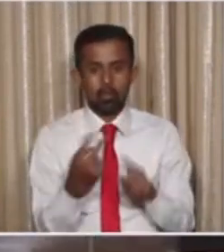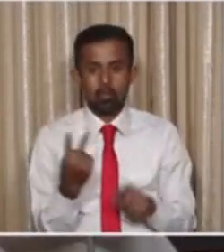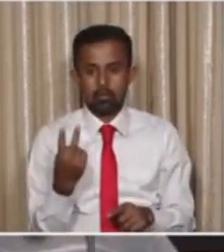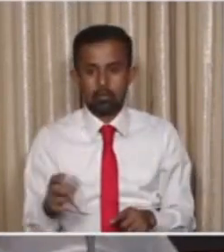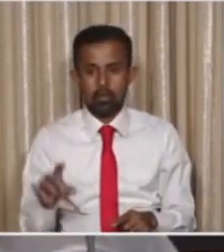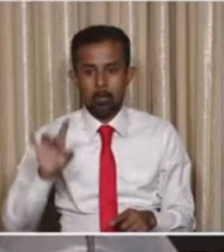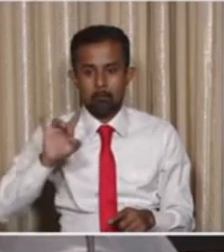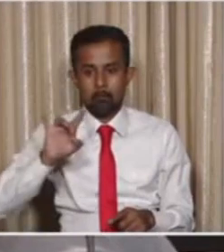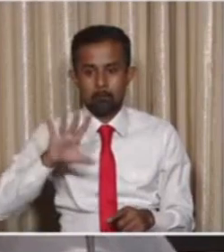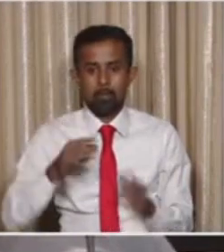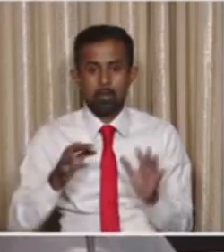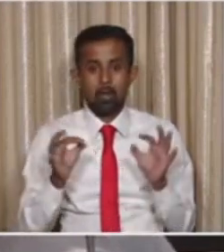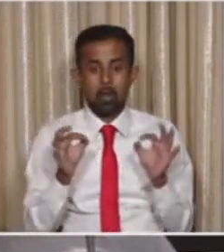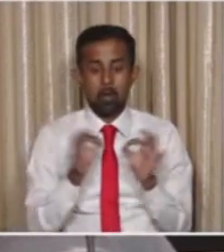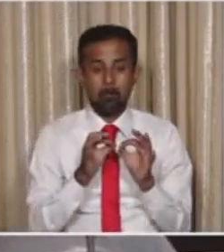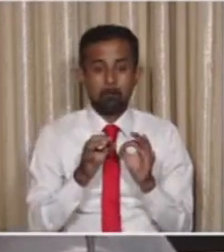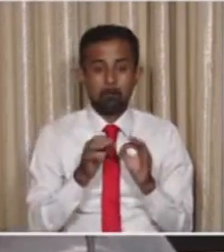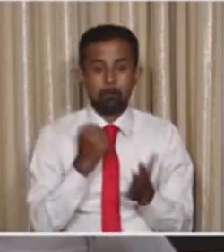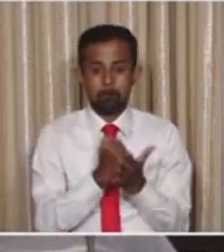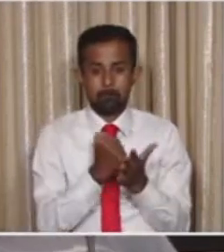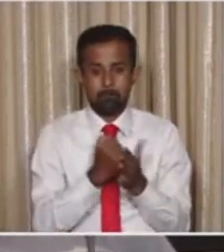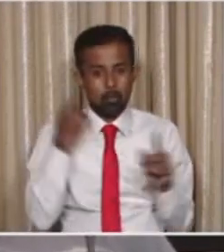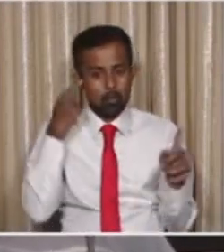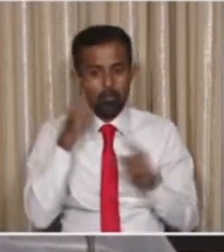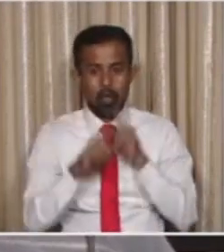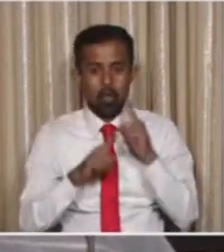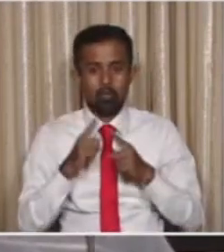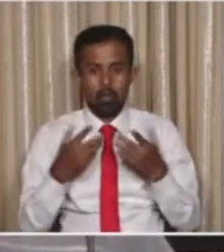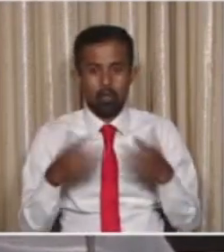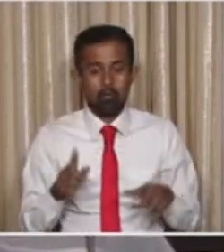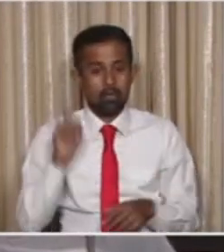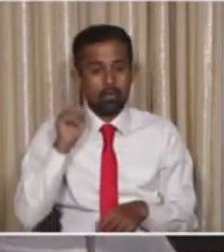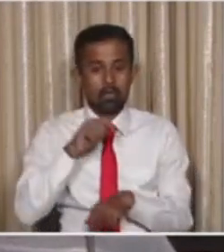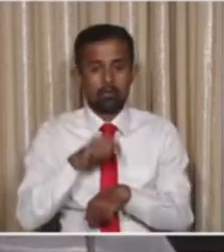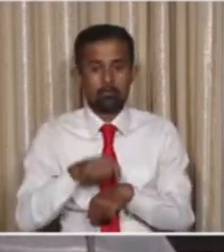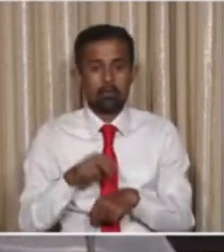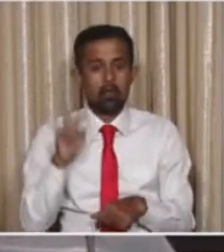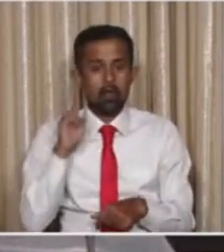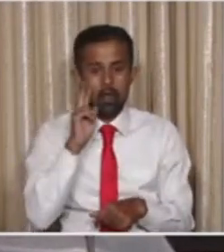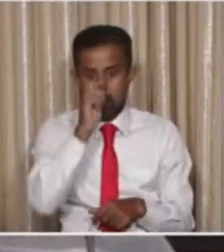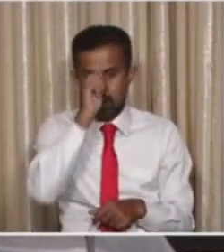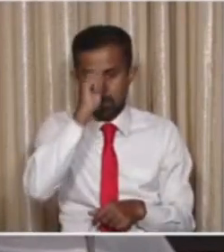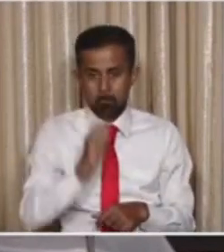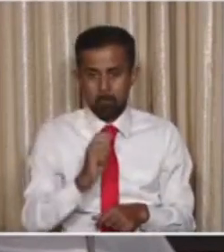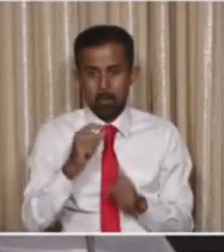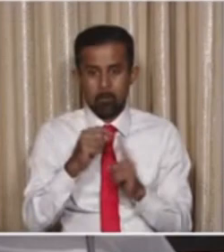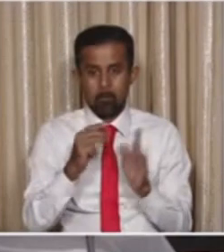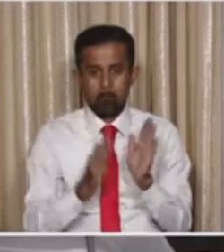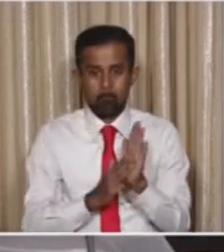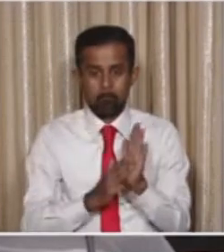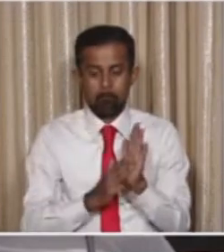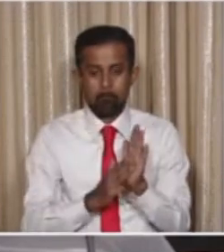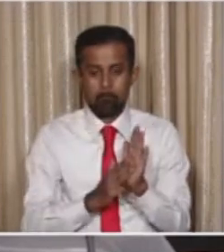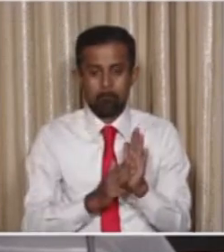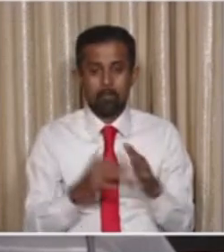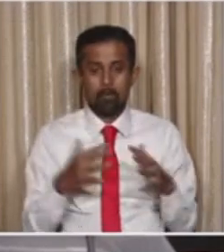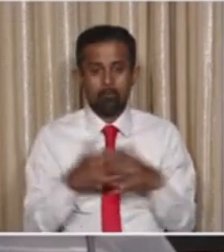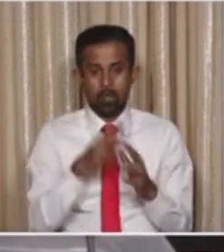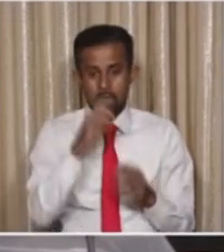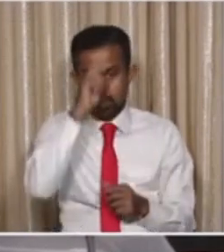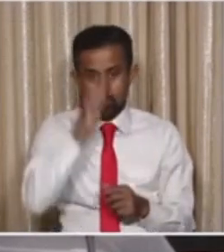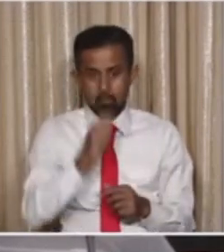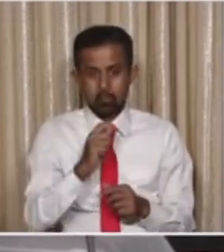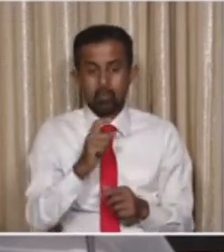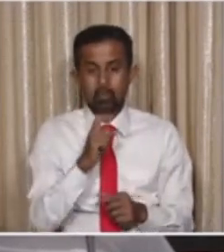2015 බැඳුම් කර සම්බන්ධයෙන් මම කතා කරපු නිසා මට ඒ වෙලාවේ රනිල් වික්‍රමසිංහ මහත්මයා අගමැතිවරයා වශයෙන් හිටියේ විජේදාස රාජපක්ෂ